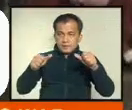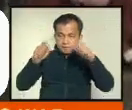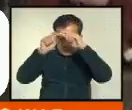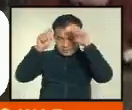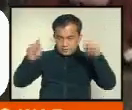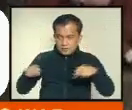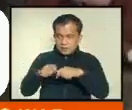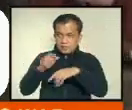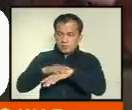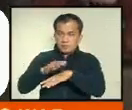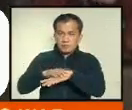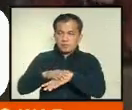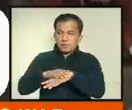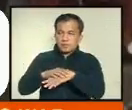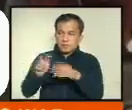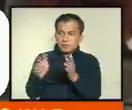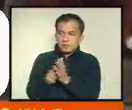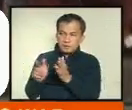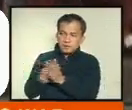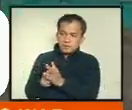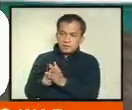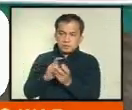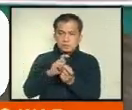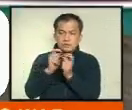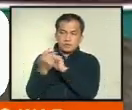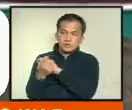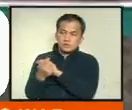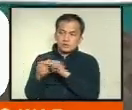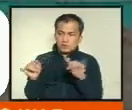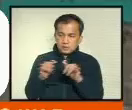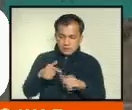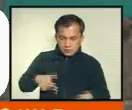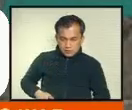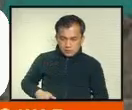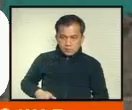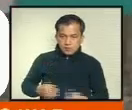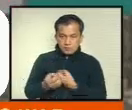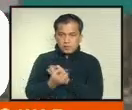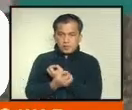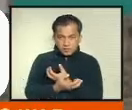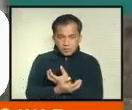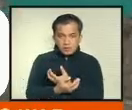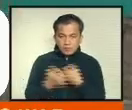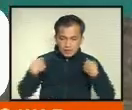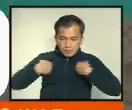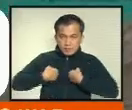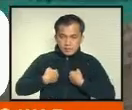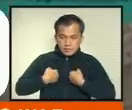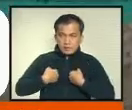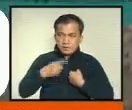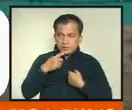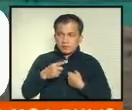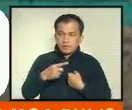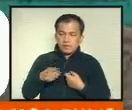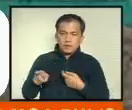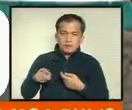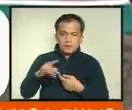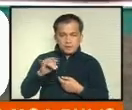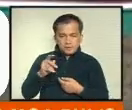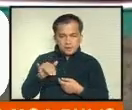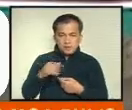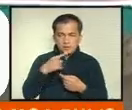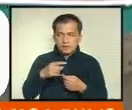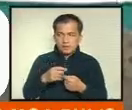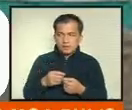na nagpapaalala sa mga ipagbabawal sa translasyon gaya ng baril, paputok, backpack, parking, pagpapalipad ng